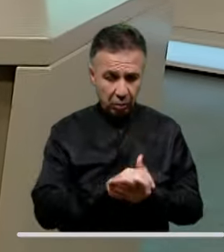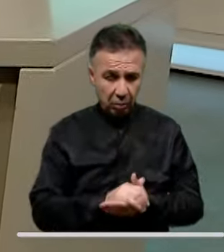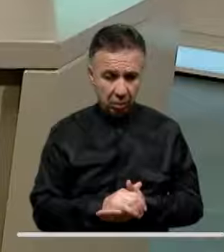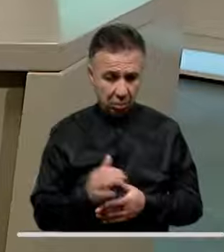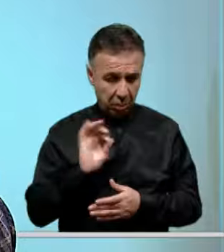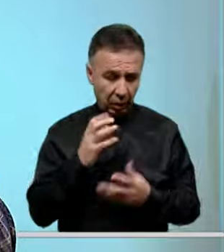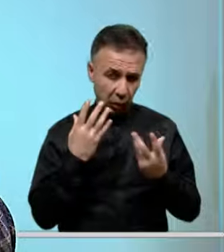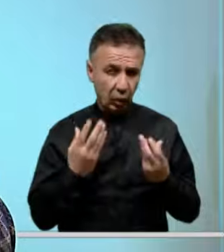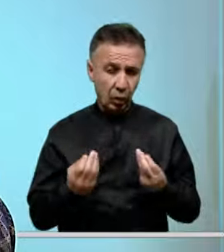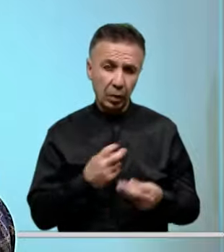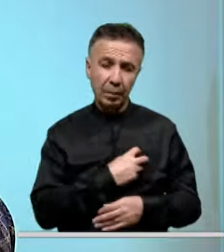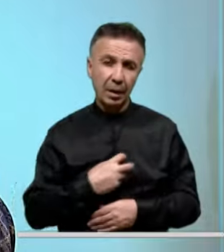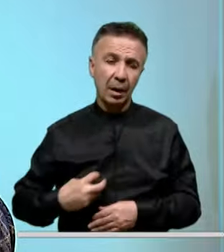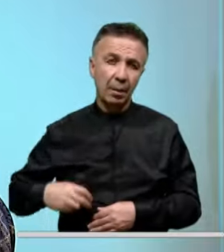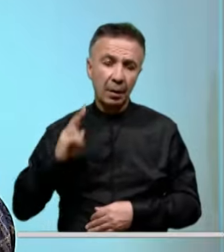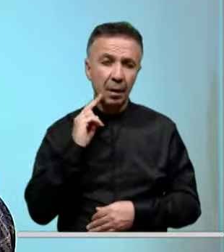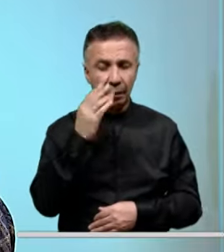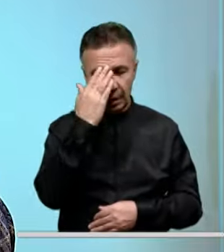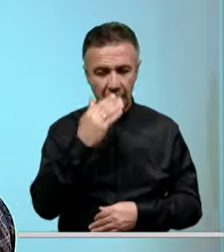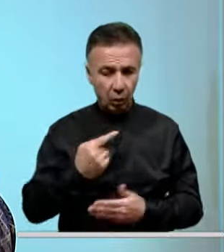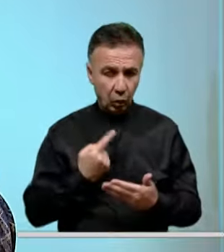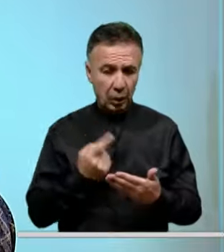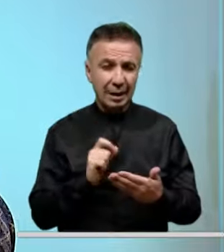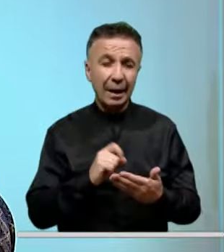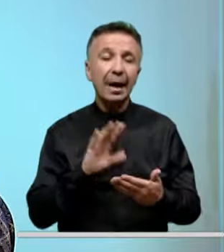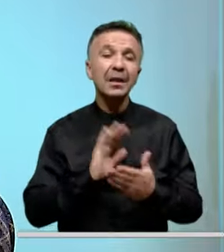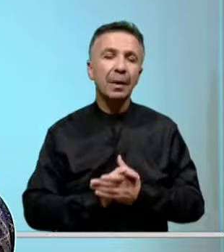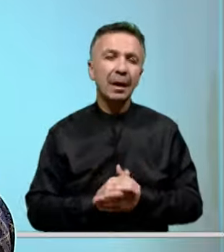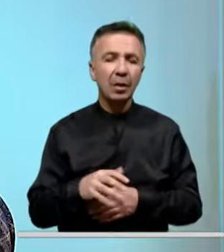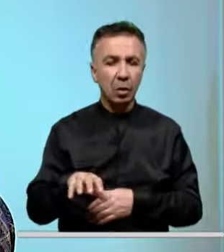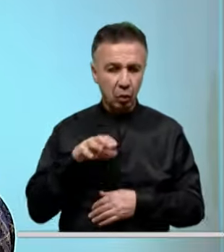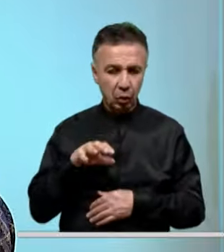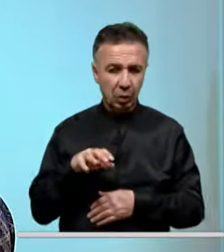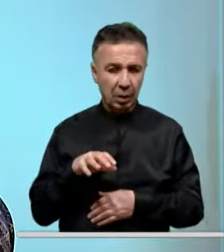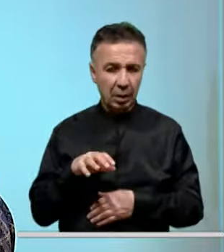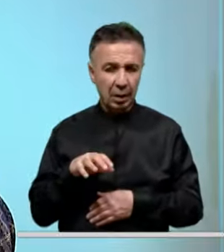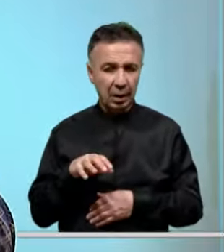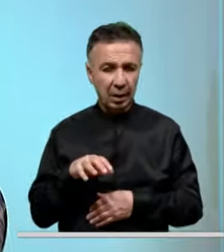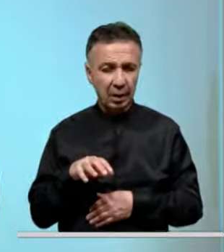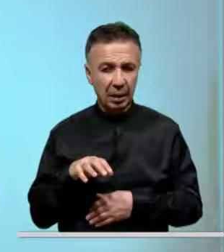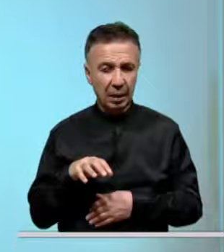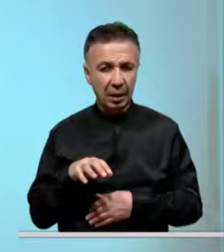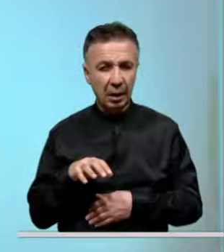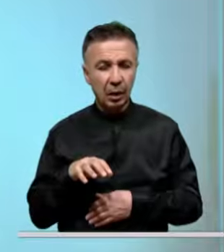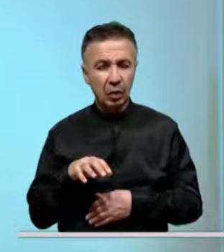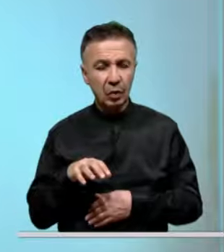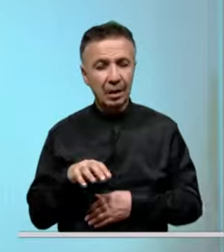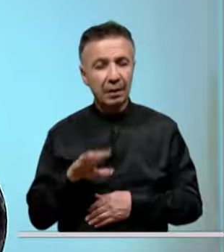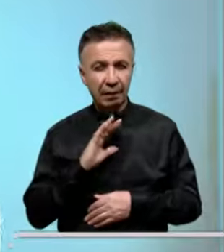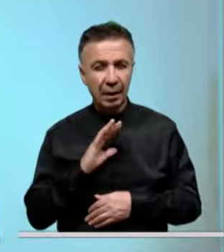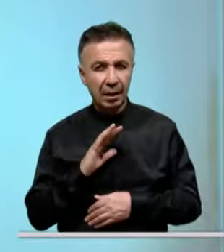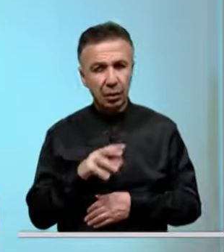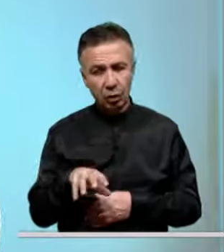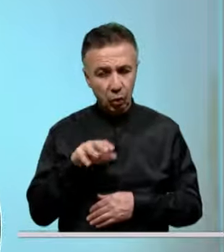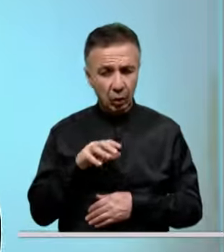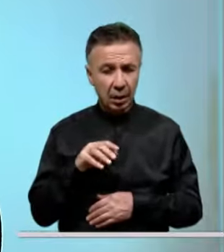Evet, Efendimiz Aleyhisselatü Vesselam'ın Kur'an'da olmayan sünnetiyle sabit olan hükümler var. Sünnetin genel